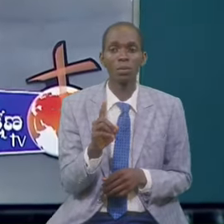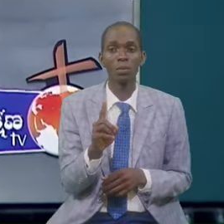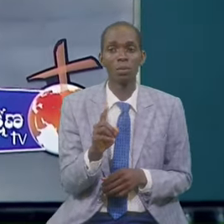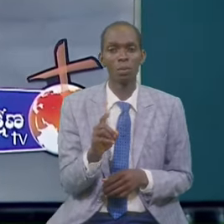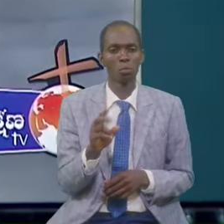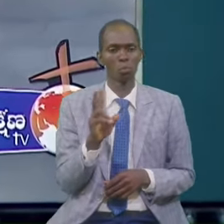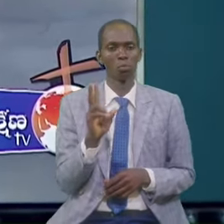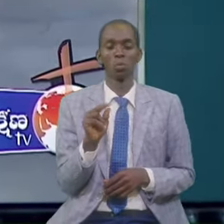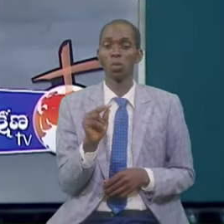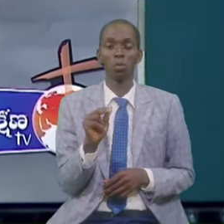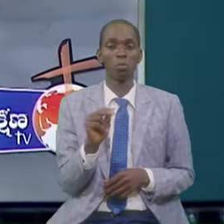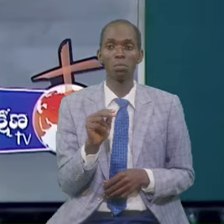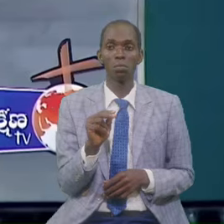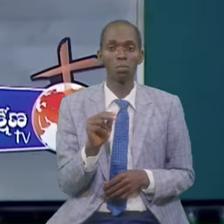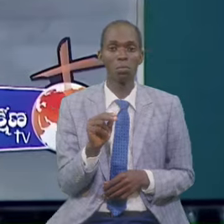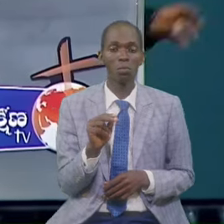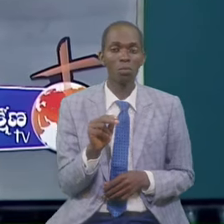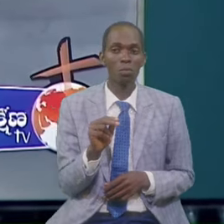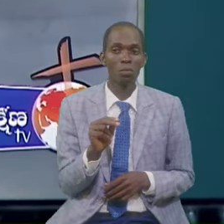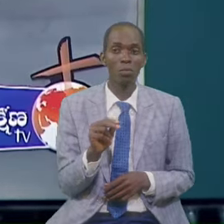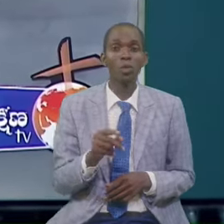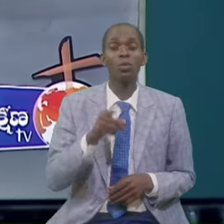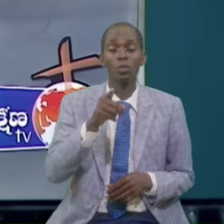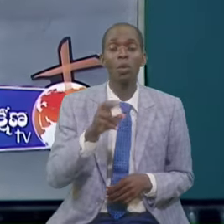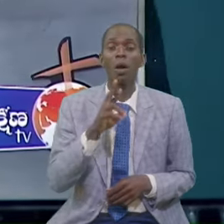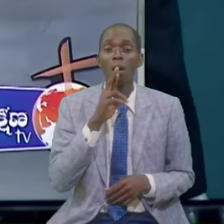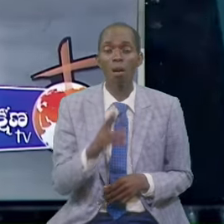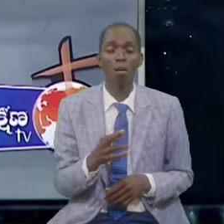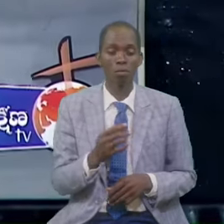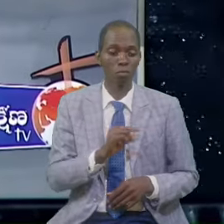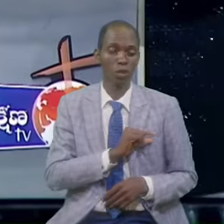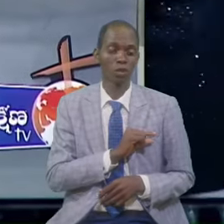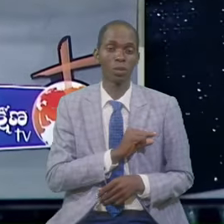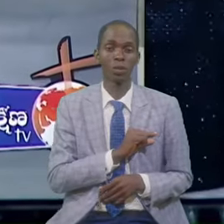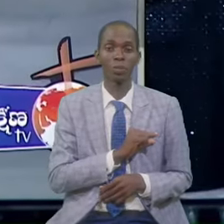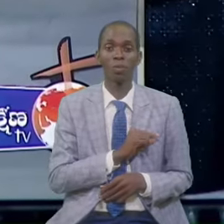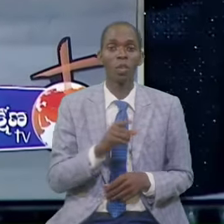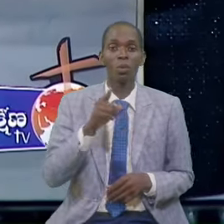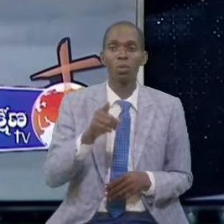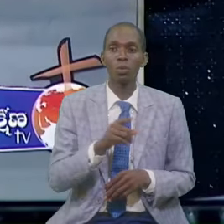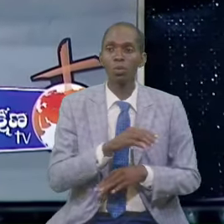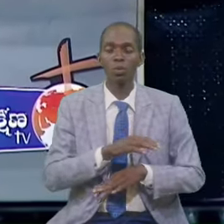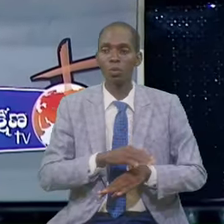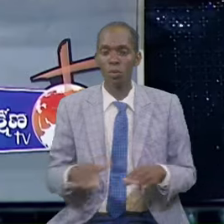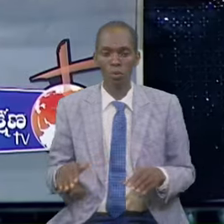word. లోకములు ఎక్కడ వేరే మార్గం. You are guilty. నువ్వు అపరాధ భావంతో ఉన్నావు. You look here and there.